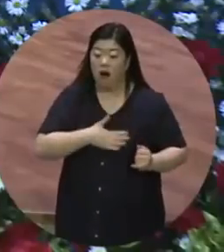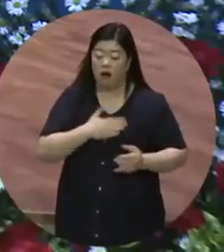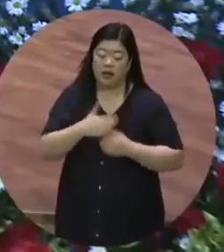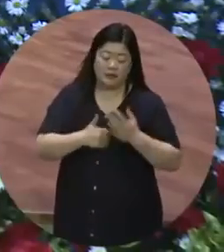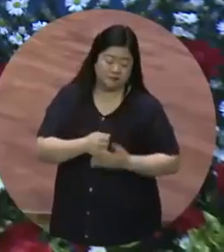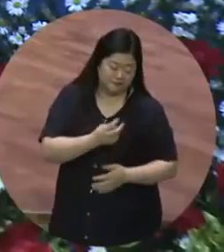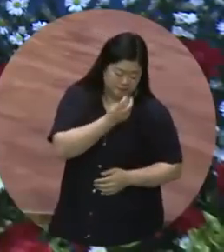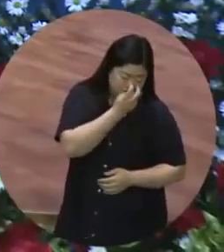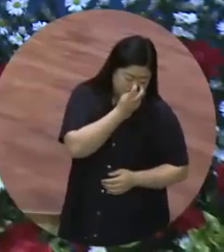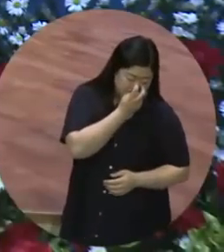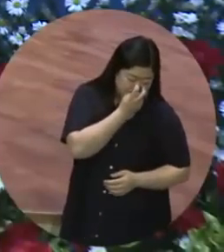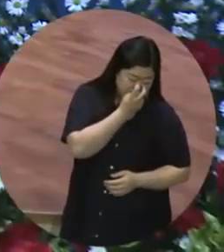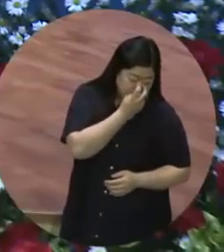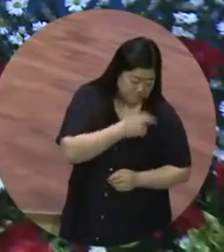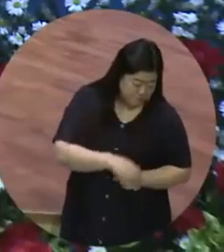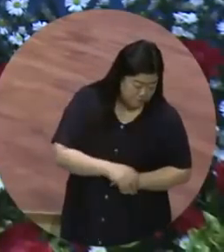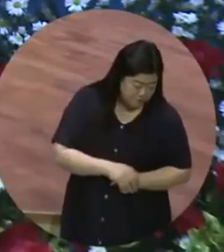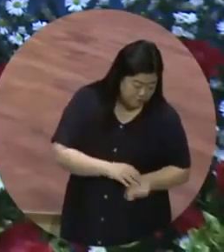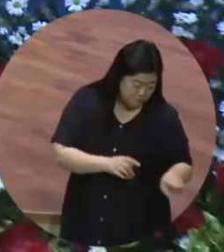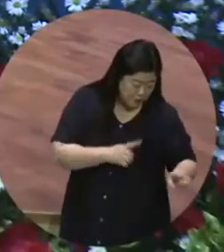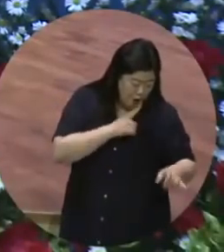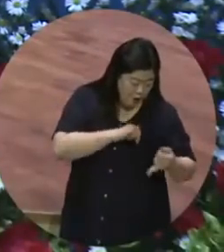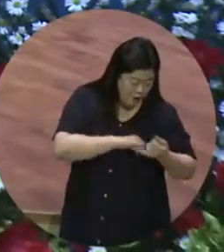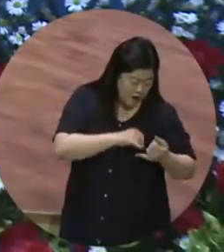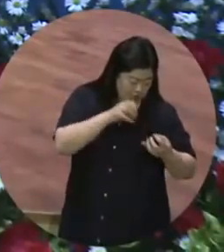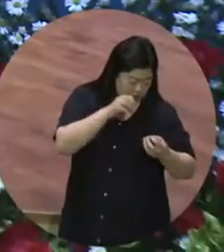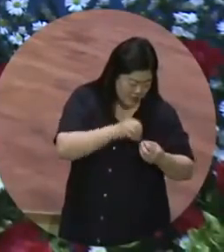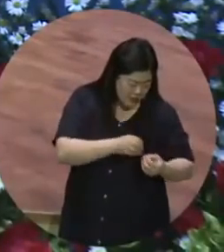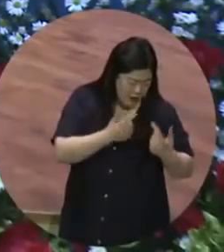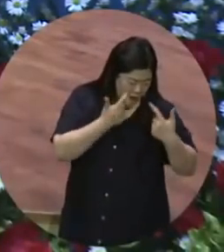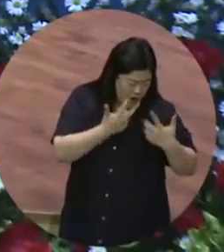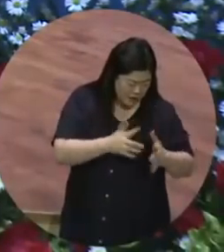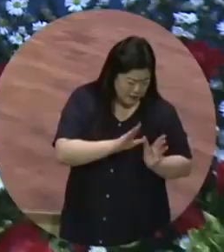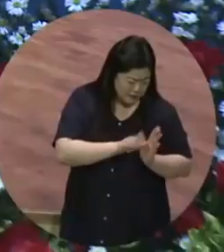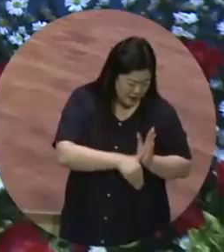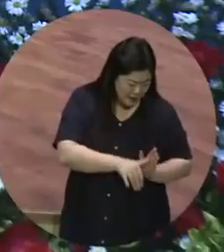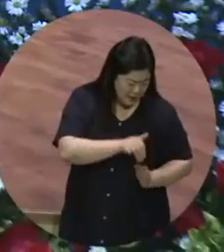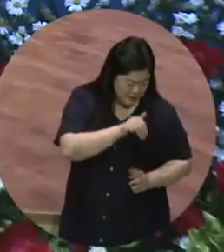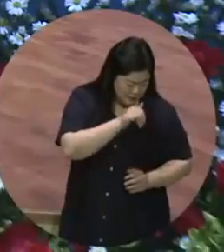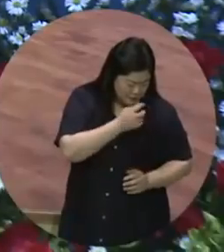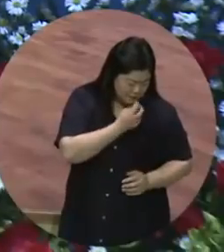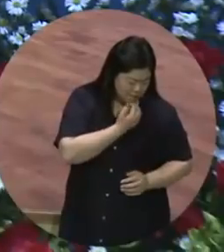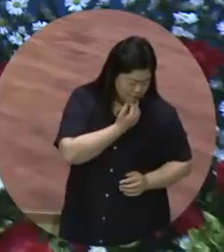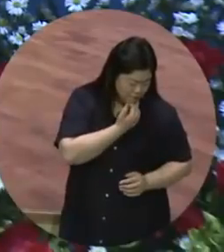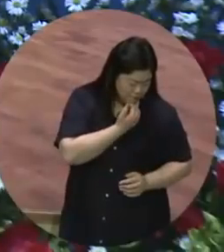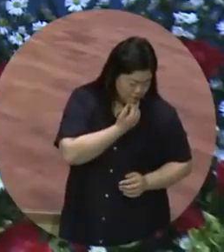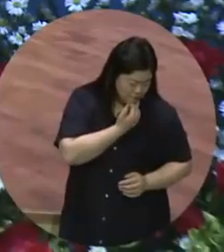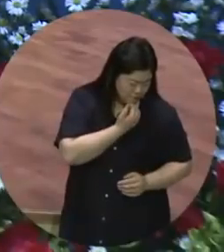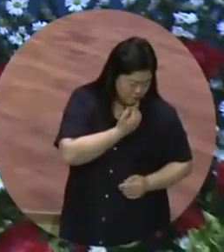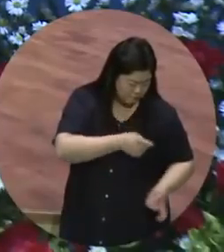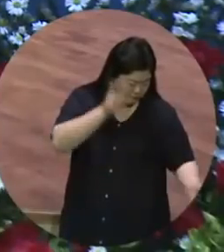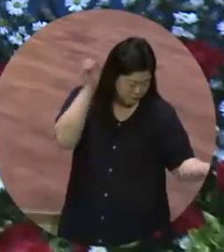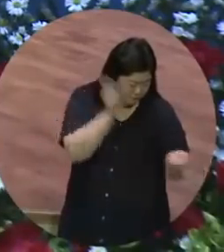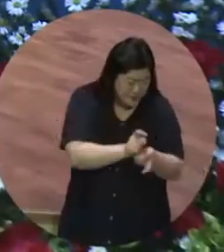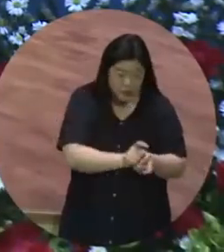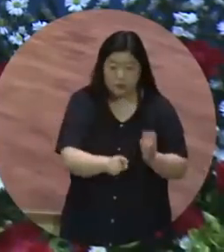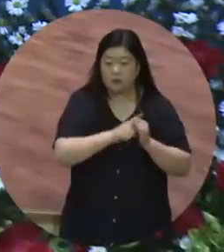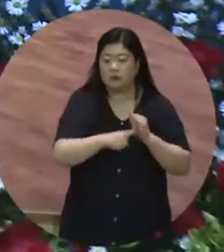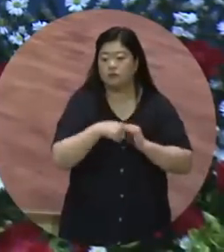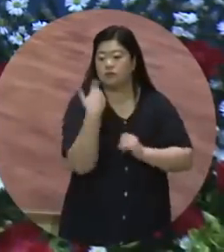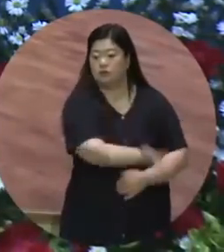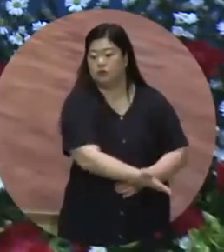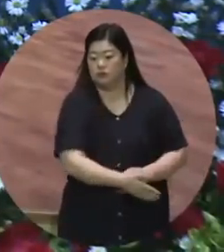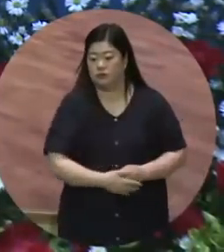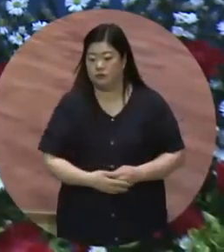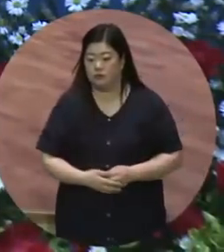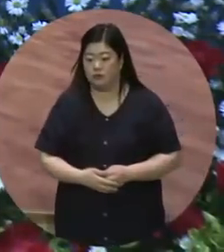확실하게 언약 계승은 인간 노력으로 되는 것이 아니라 하나님의 절대 주권하에 되어 있는 사실을 보여주기